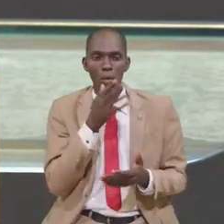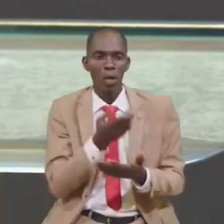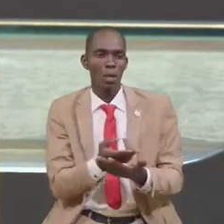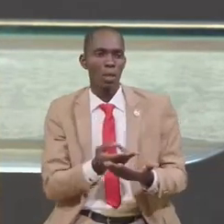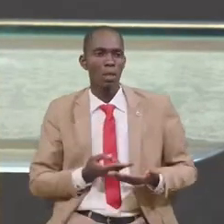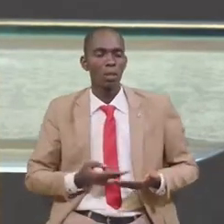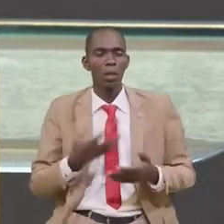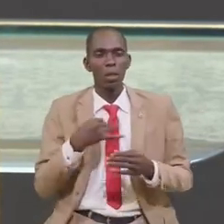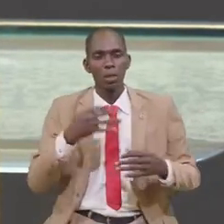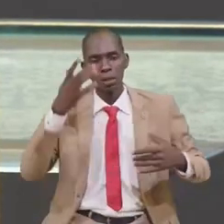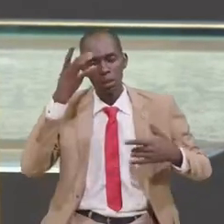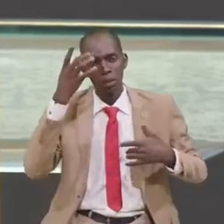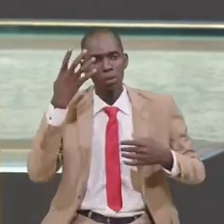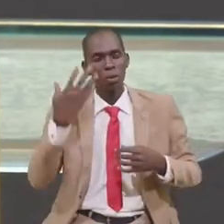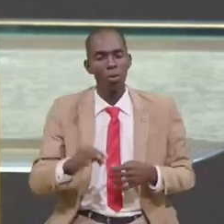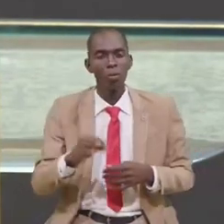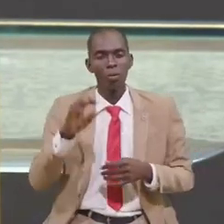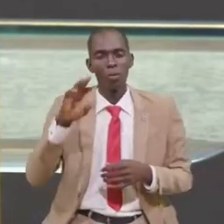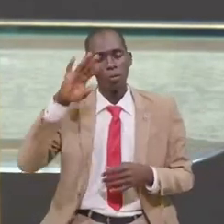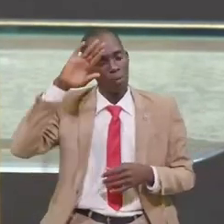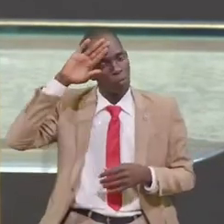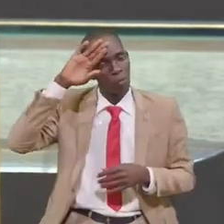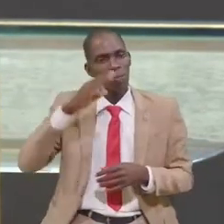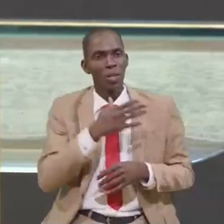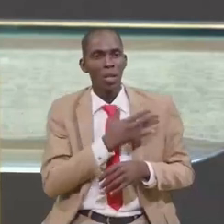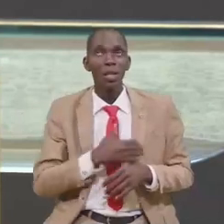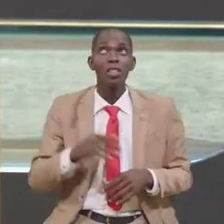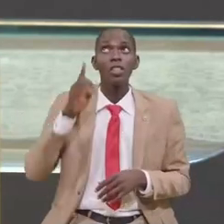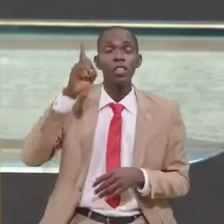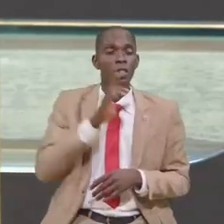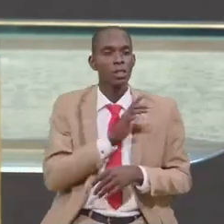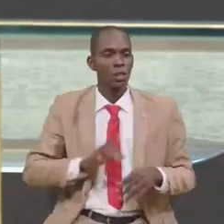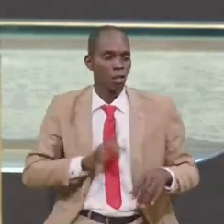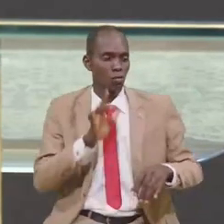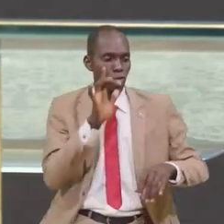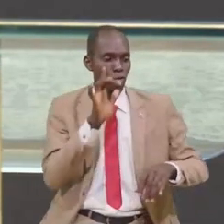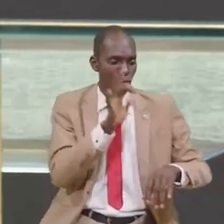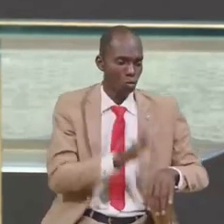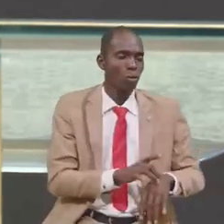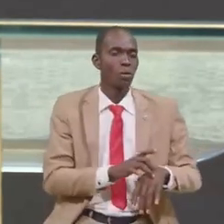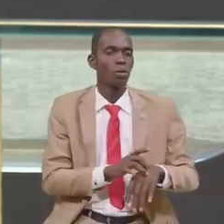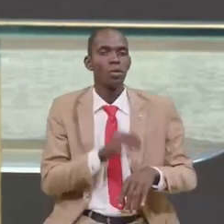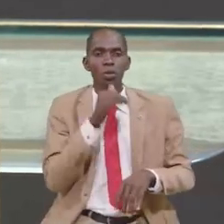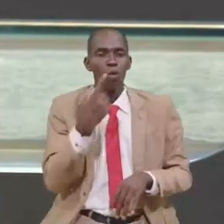la fièvre. Il la touchait, il toucha sa main. Non seulement